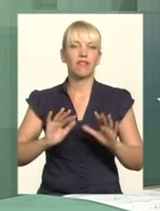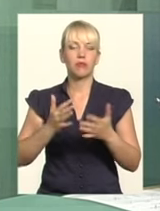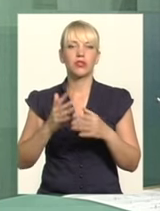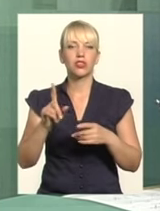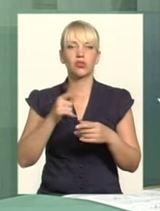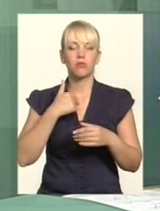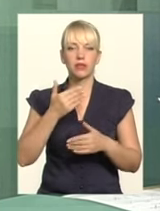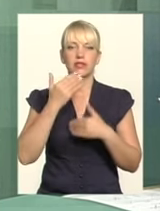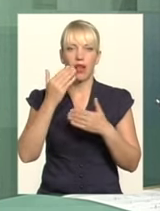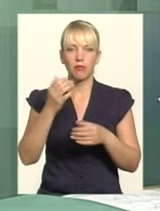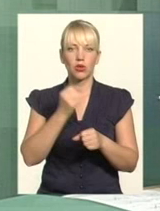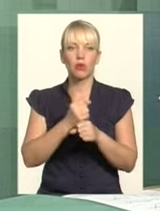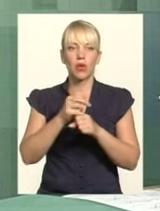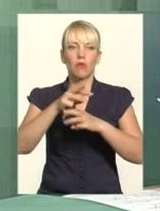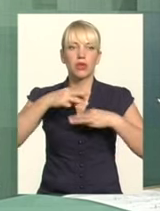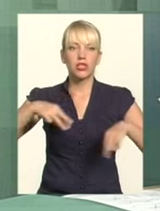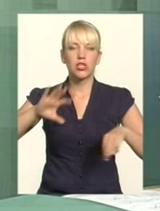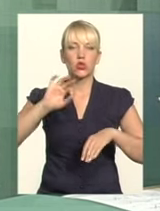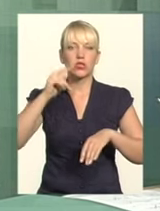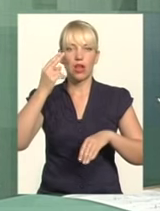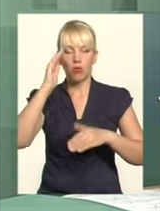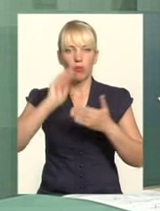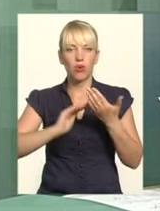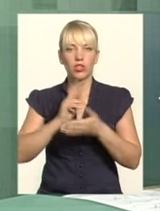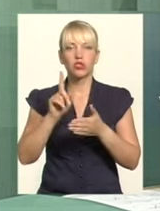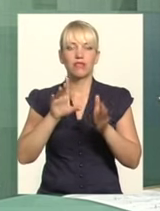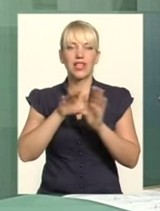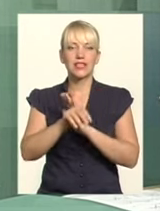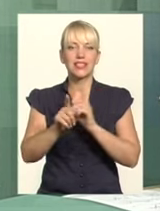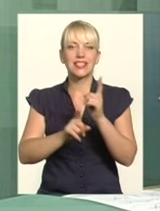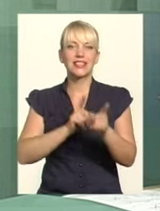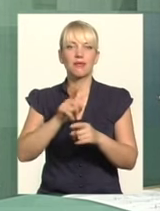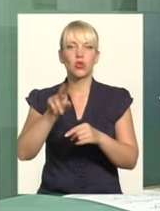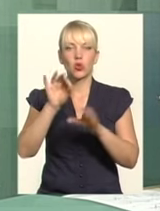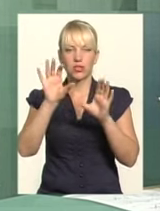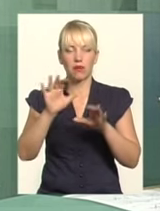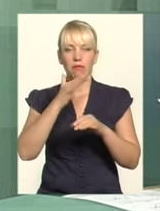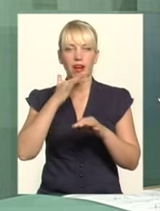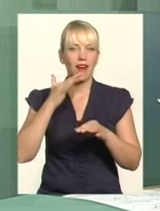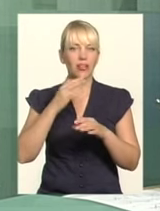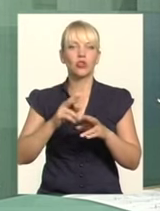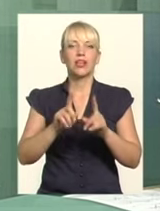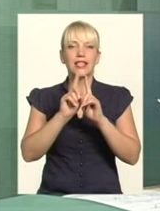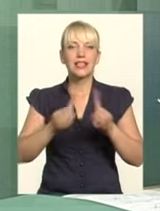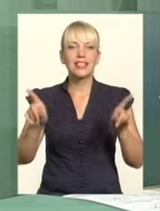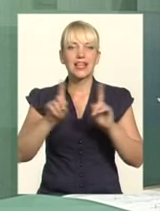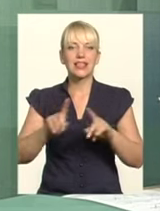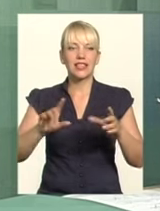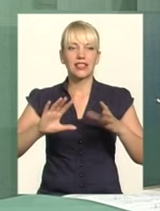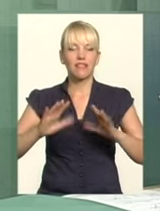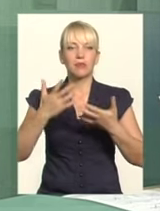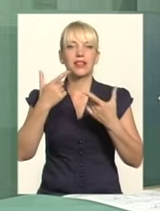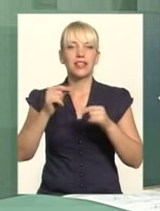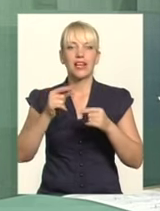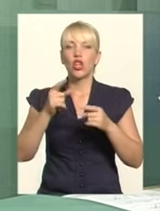звертаємося, запити письмові робимо Мінсоцполітики стосовно внесення змін в закон. Дуже багато таких нестандартних випадків, де прямо застосувати